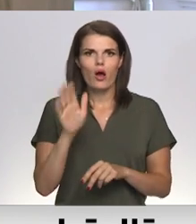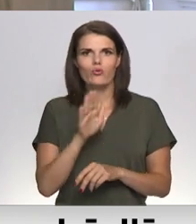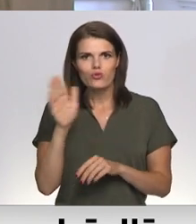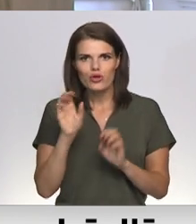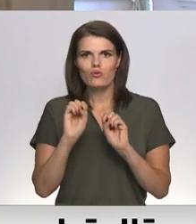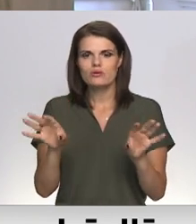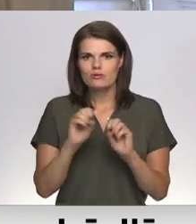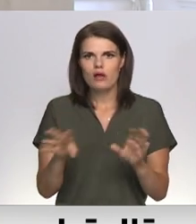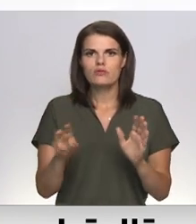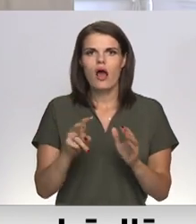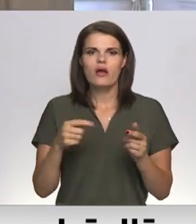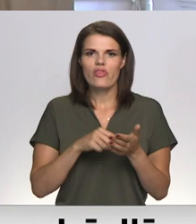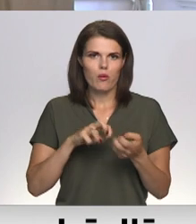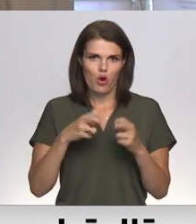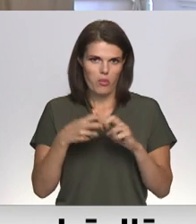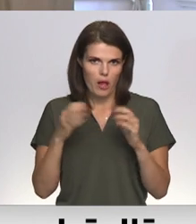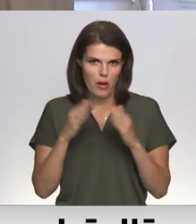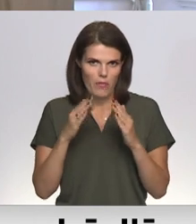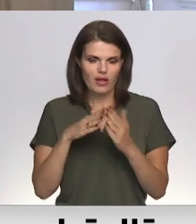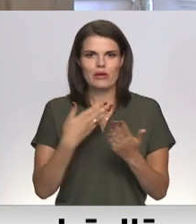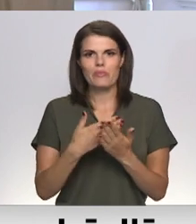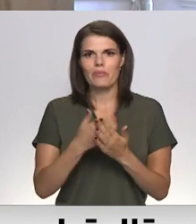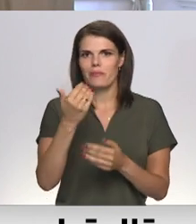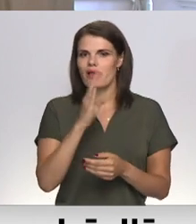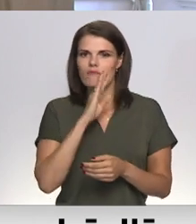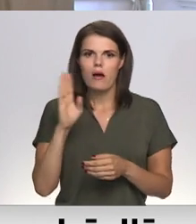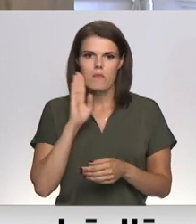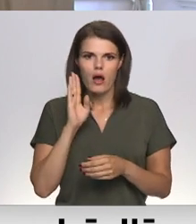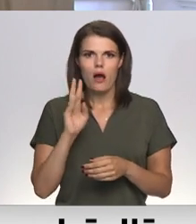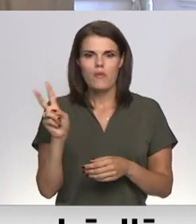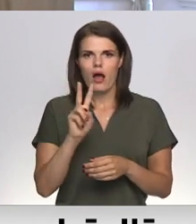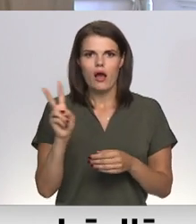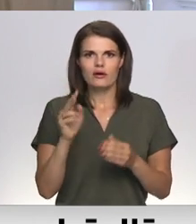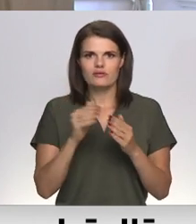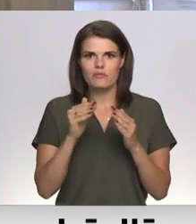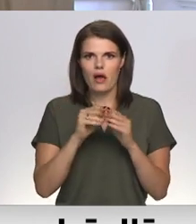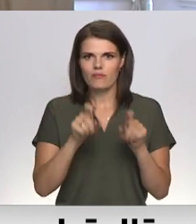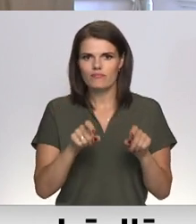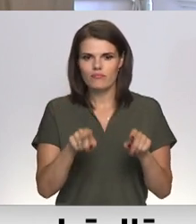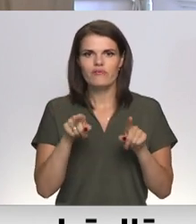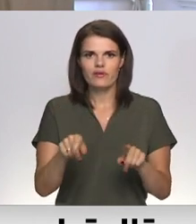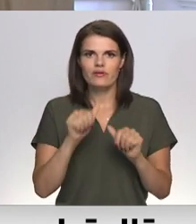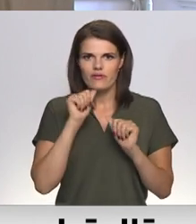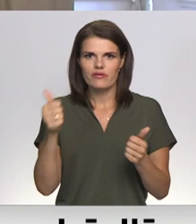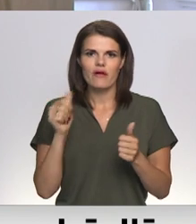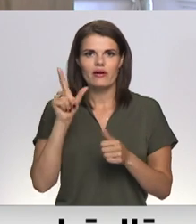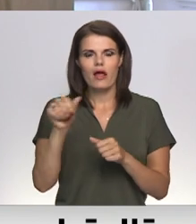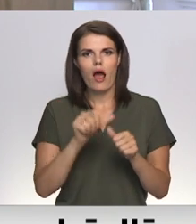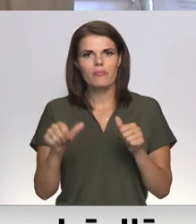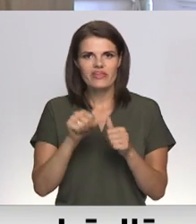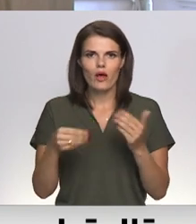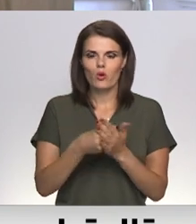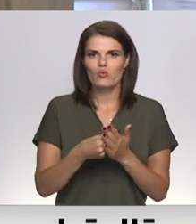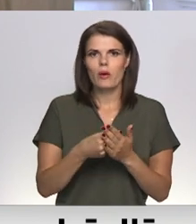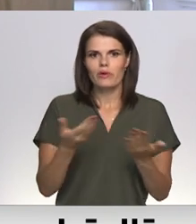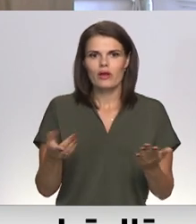stāstīt, kas tev mājās notiek. Piemēram, tev ir mamma, kura nav pamatus māju pēdējos 3 gadus, viņai nav iespēja aiziet uz aptieku pēc